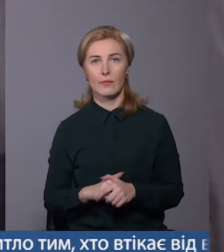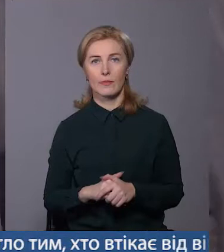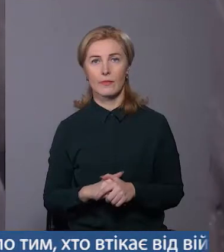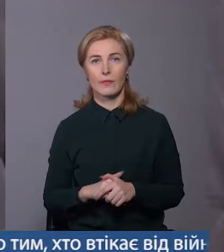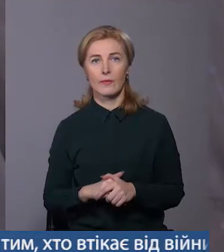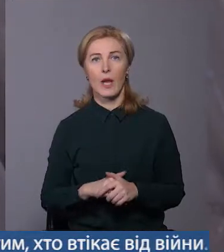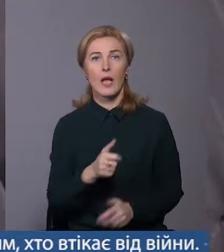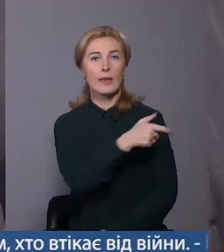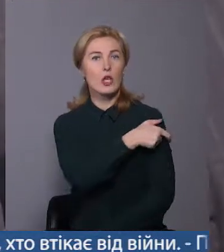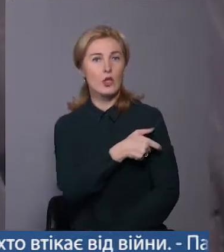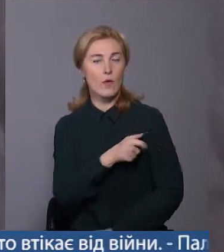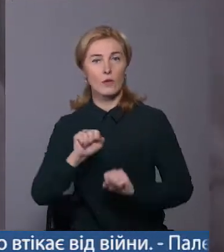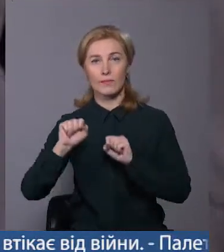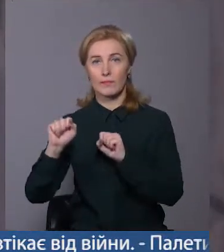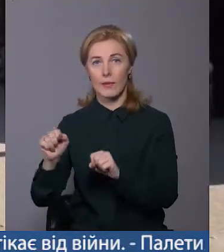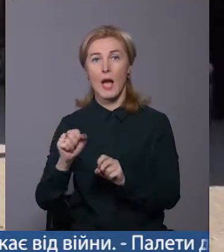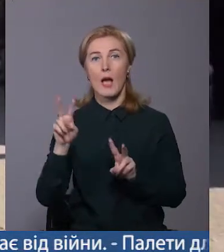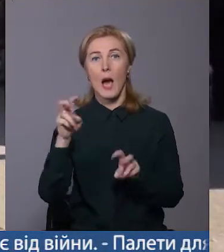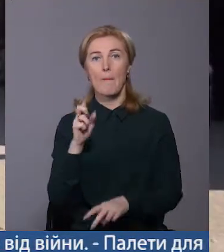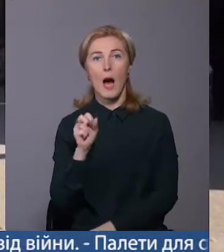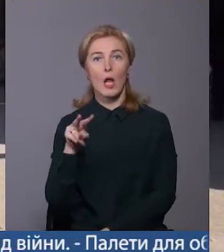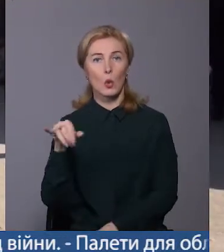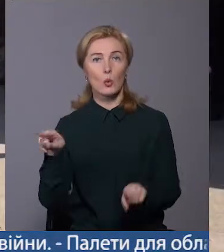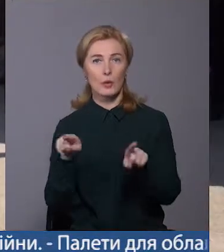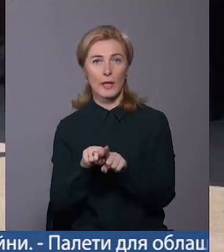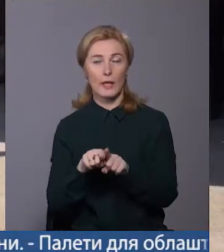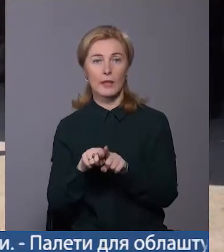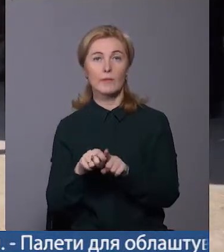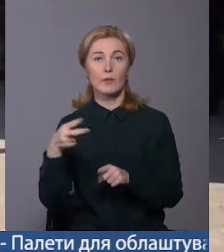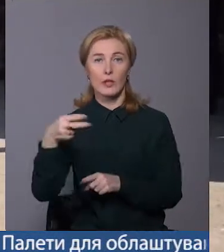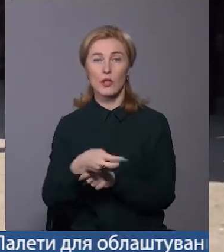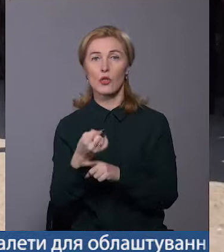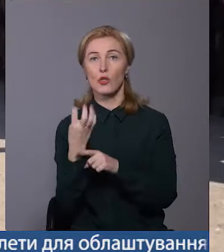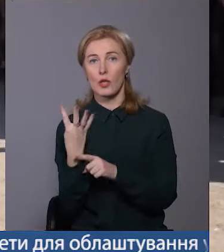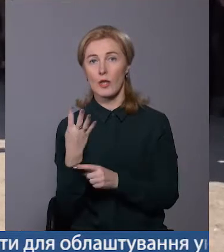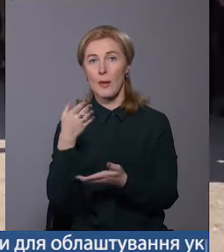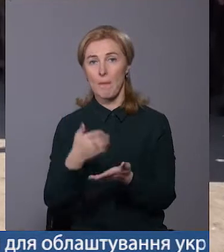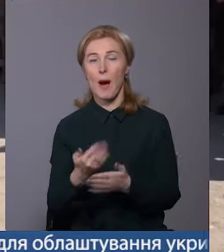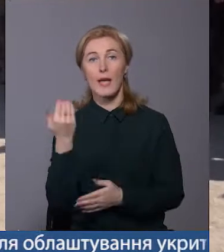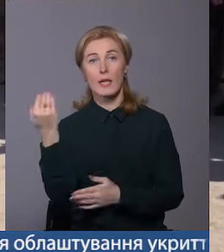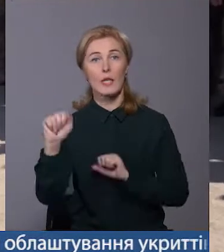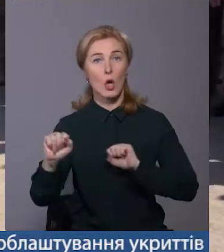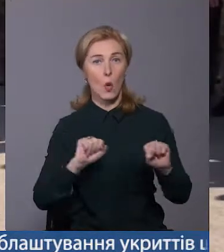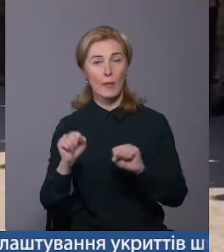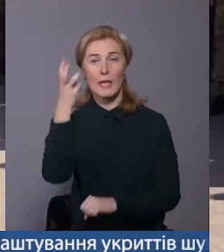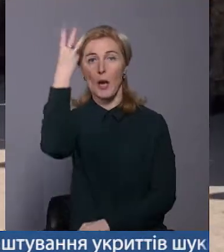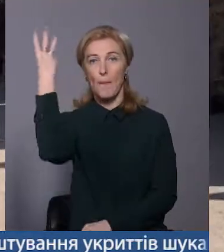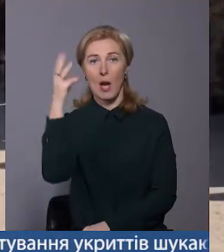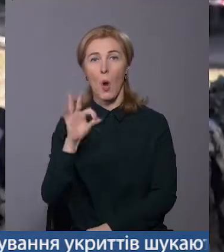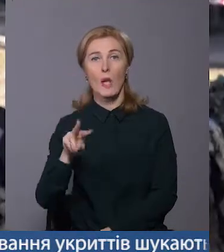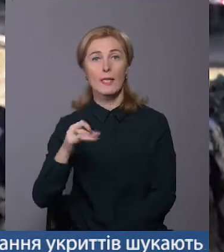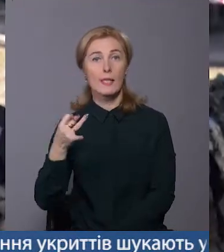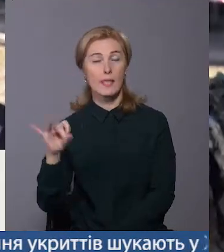На шевронах захисників емблема Балу. Саме такі позивні ще з 2014-го має їхній командир, хмельничанин Олексій